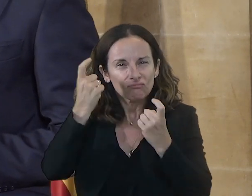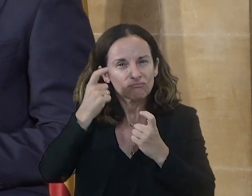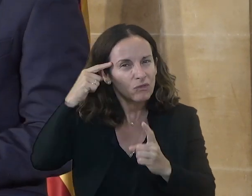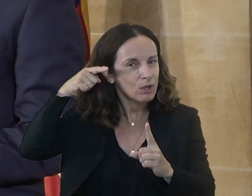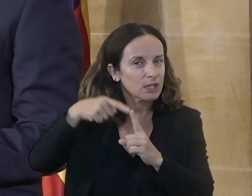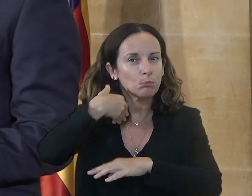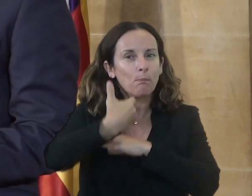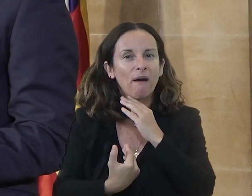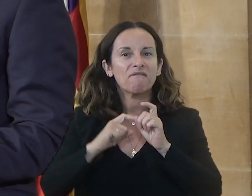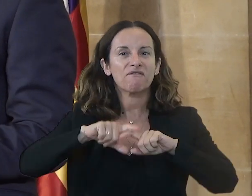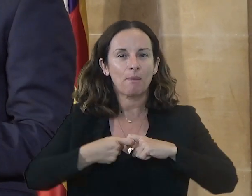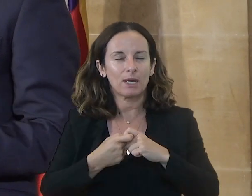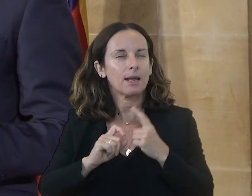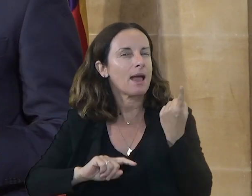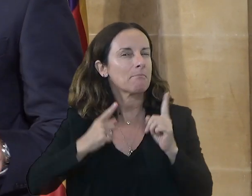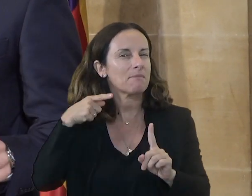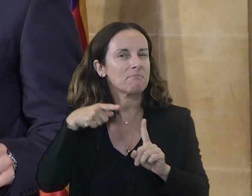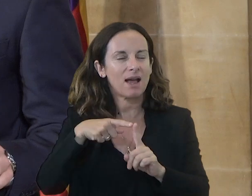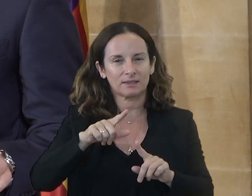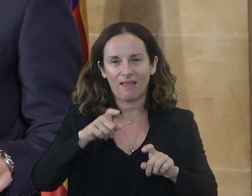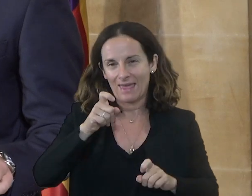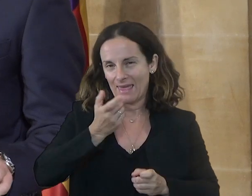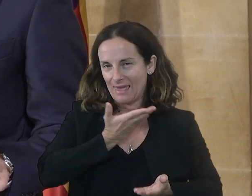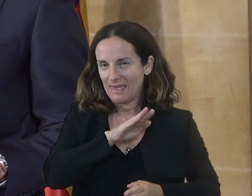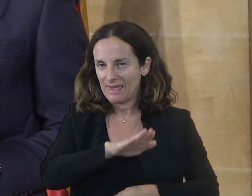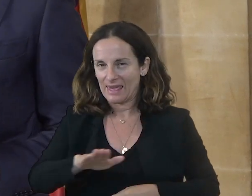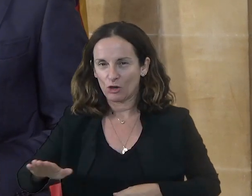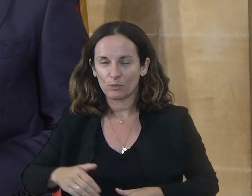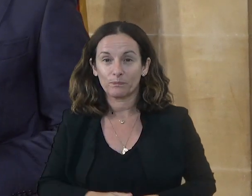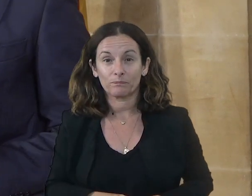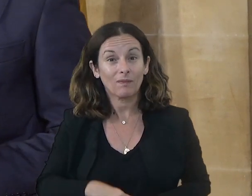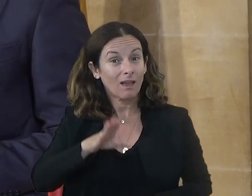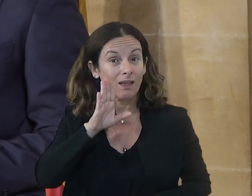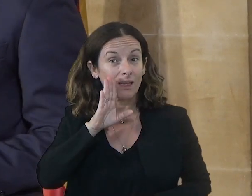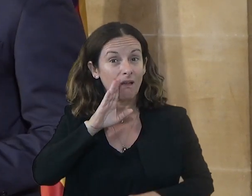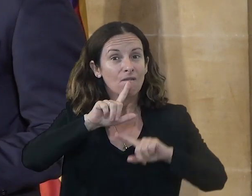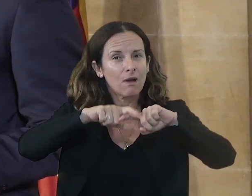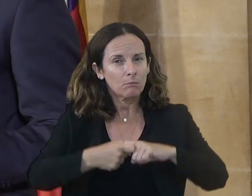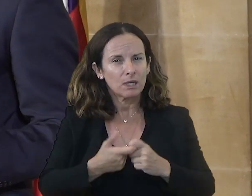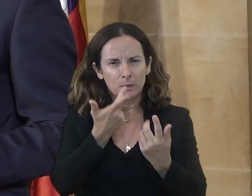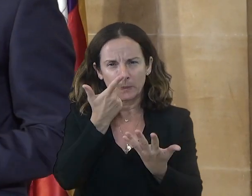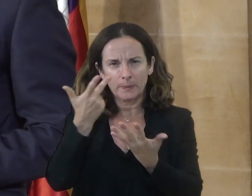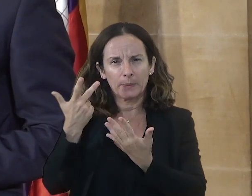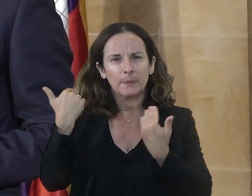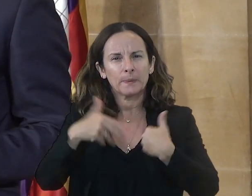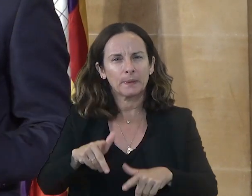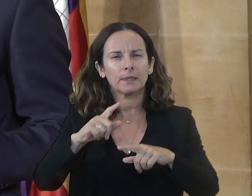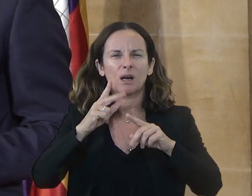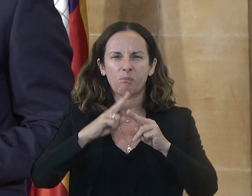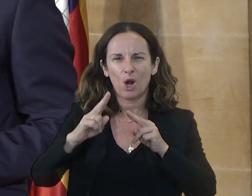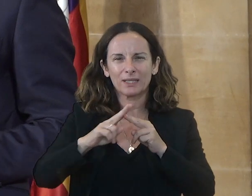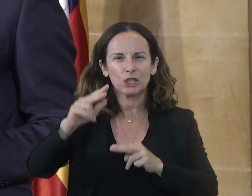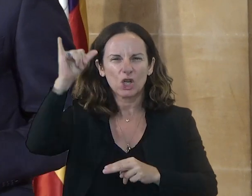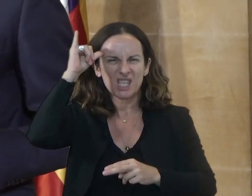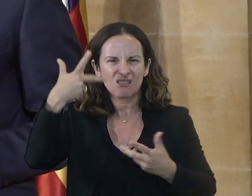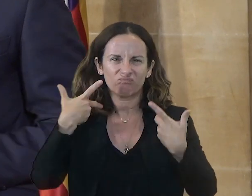descans, pensant en treure davant les seves famílies i especialment els seus fills. Aquestes famílies que durant 8